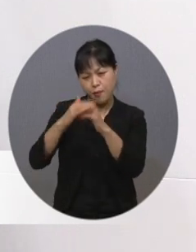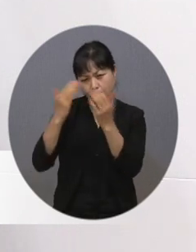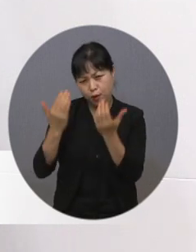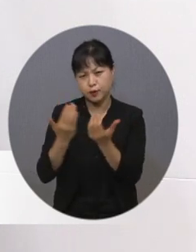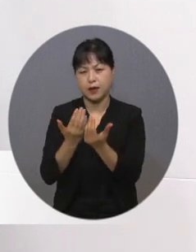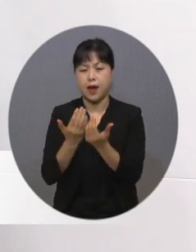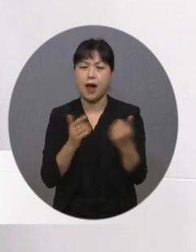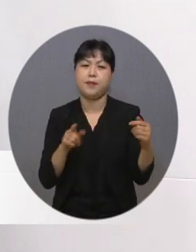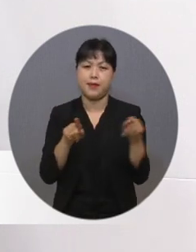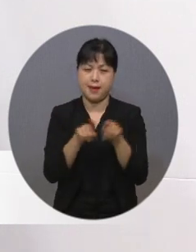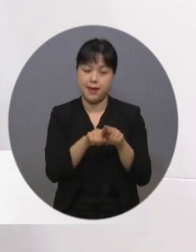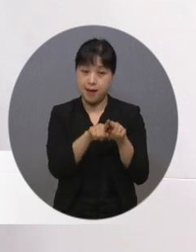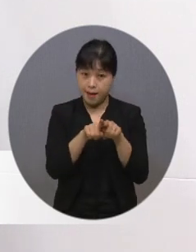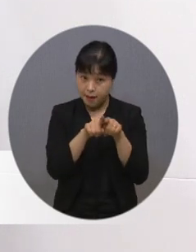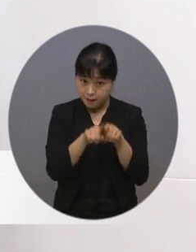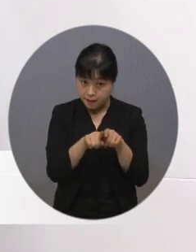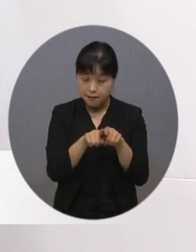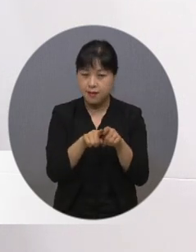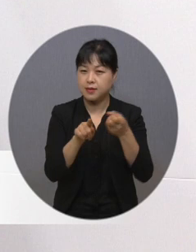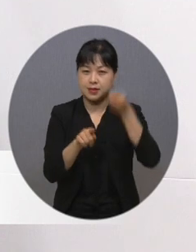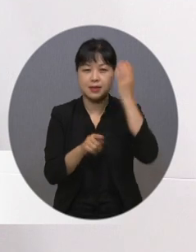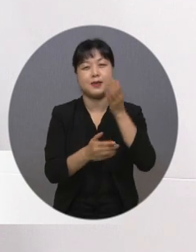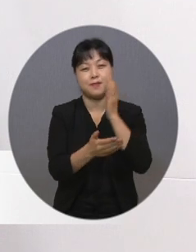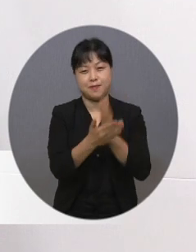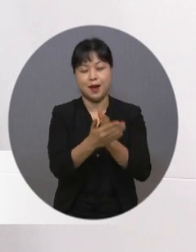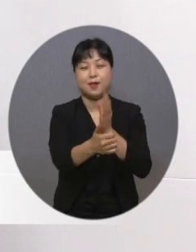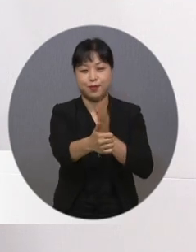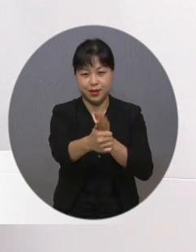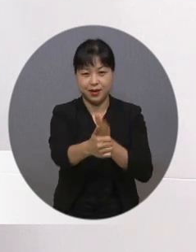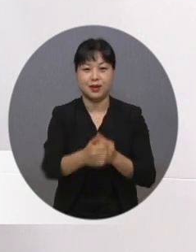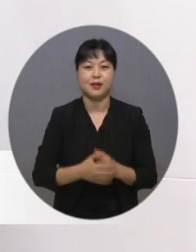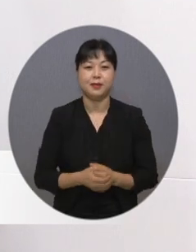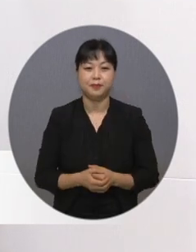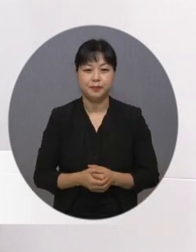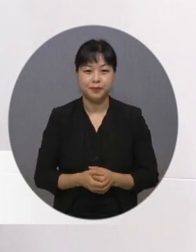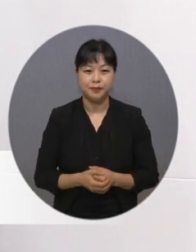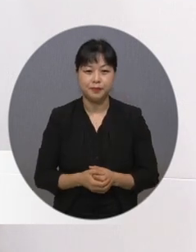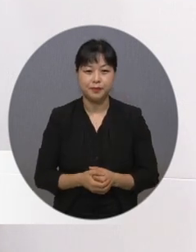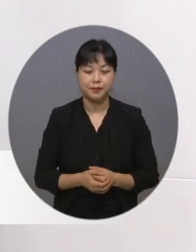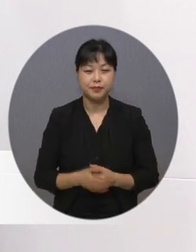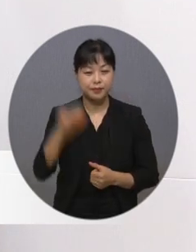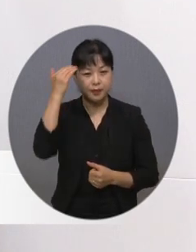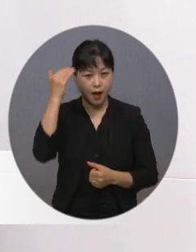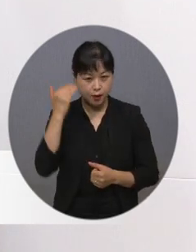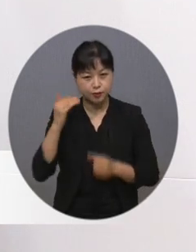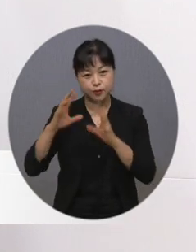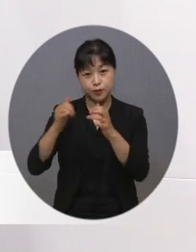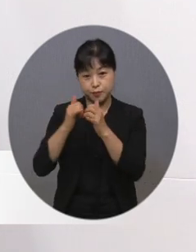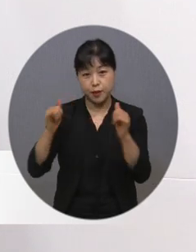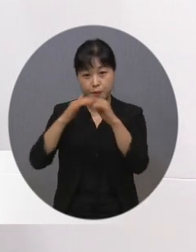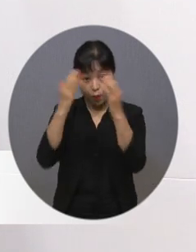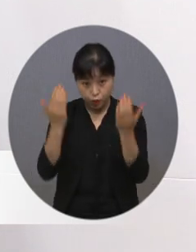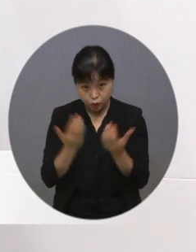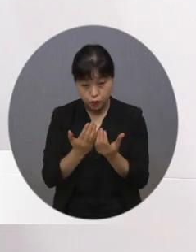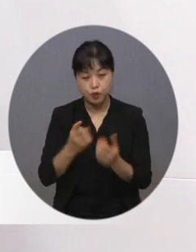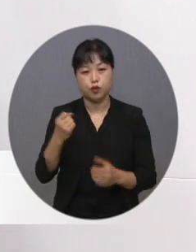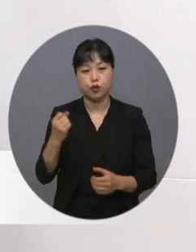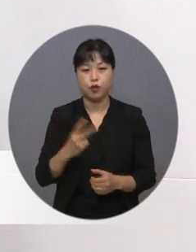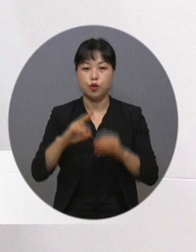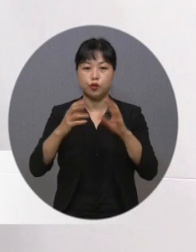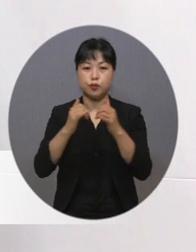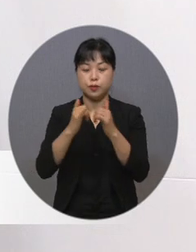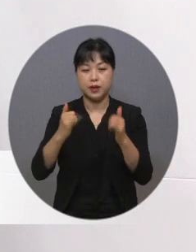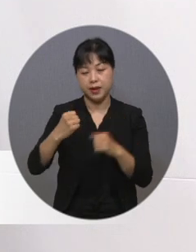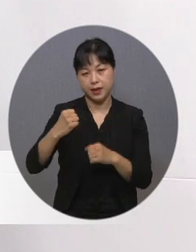함께하고 있다는 사실을 항상 잊지 말아주셨으면 합니다. 대한민국 국민 모두 그리고 우리 국민의힘의 모든